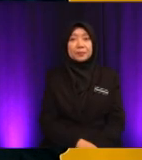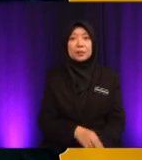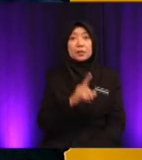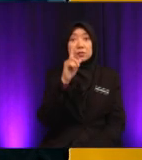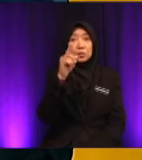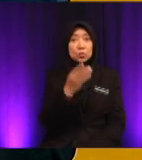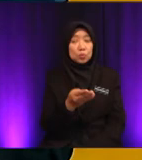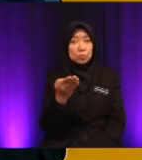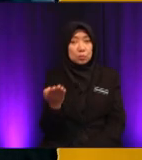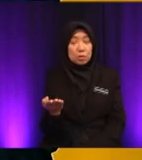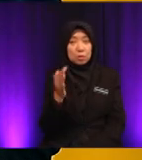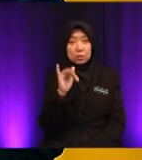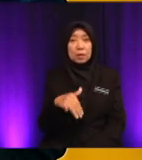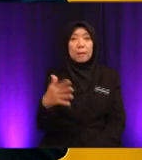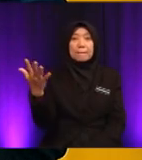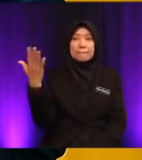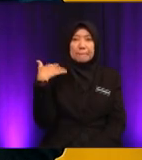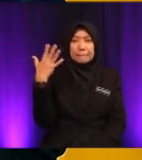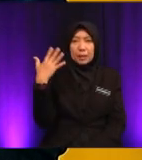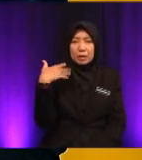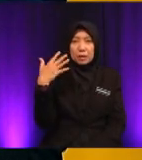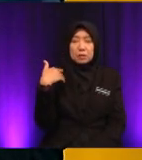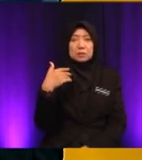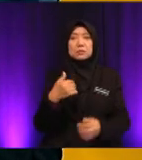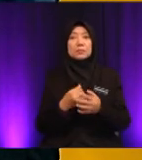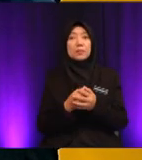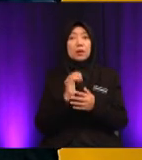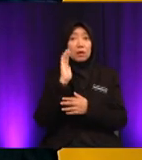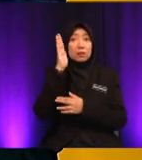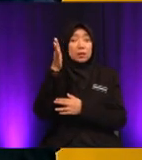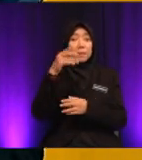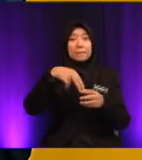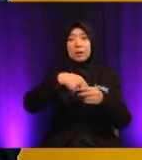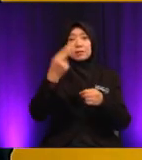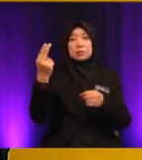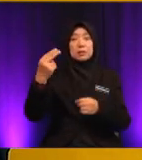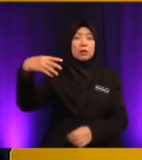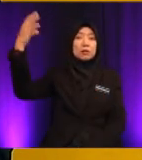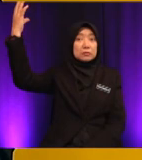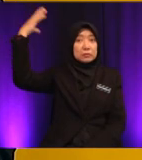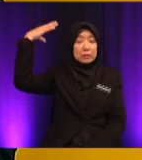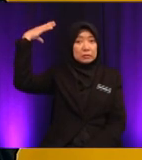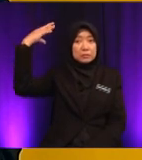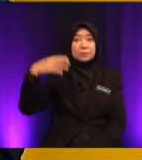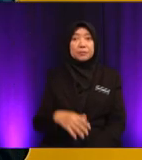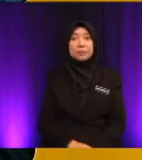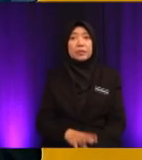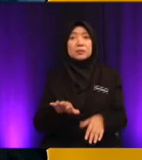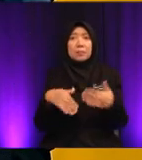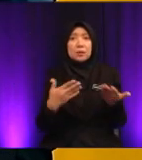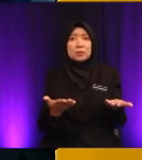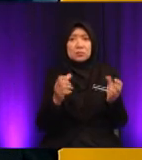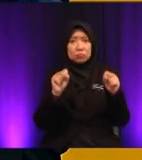elektron yang bergetar akan menghasilkan cahaya elektron yang bergetar itu boleh menghasilkan cahaya